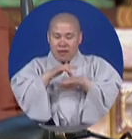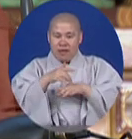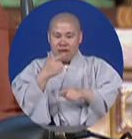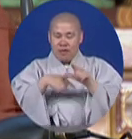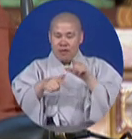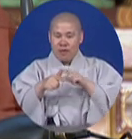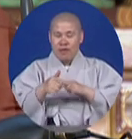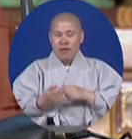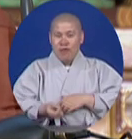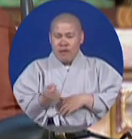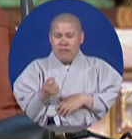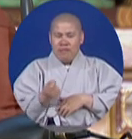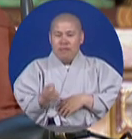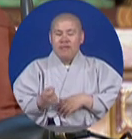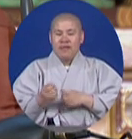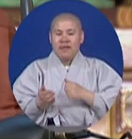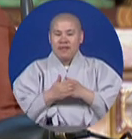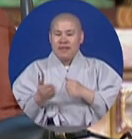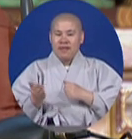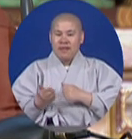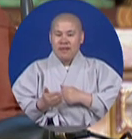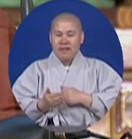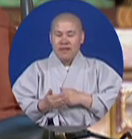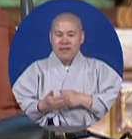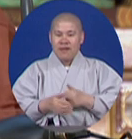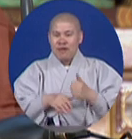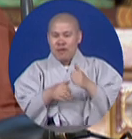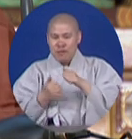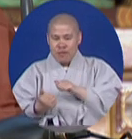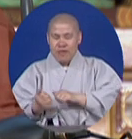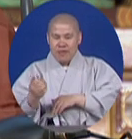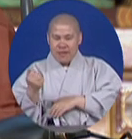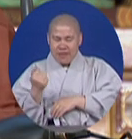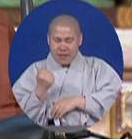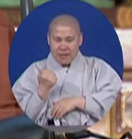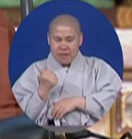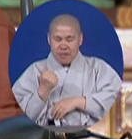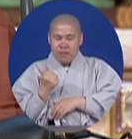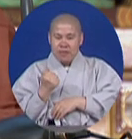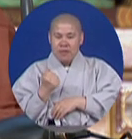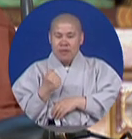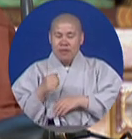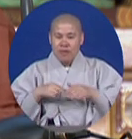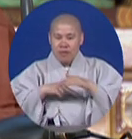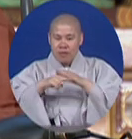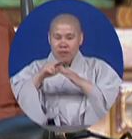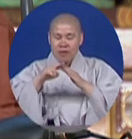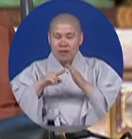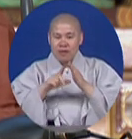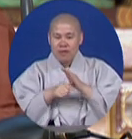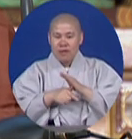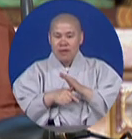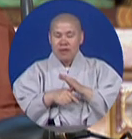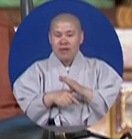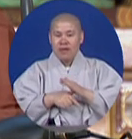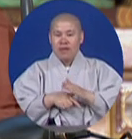빠르니까 사람보다 아주 죽을 힘을 다해서 도망을 갔는데 가다가 막